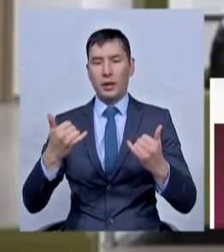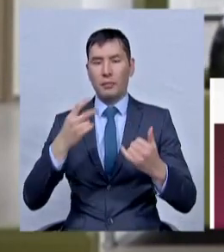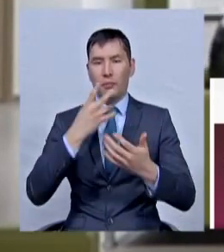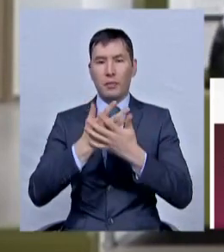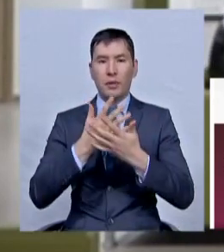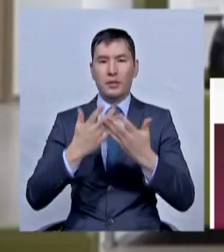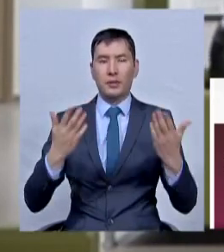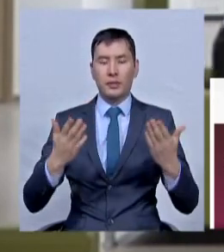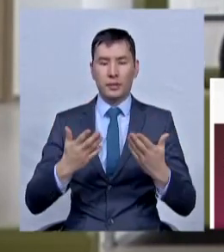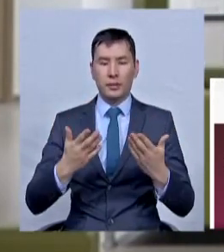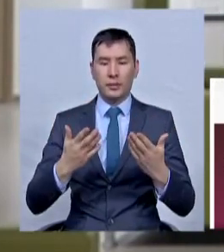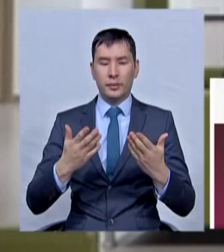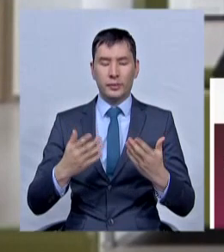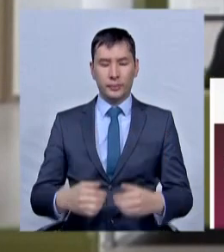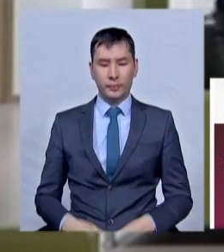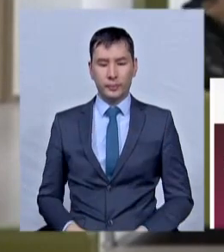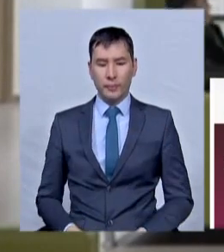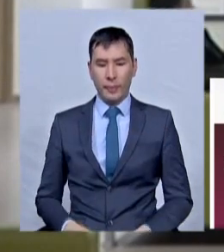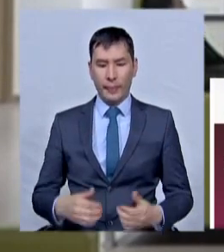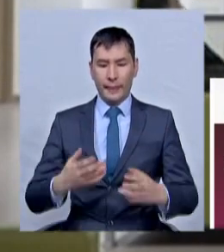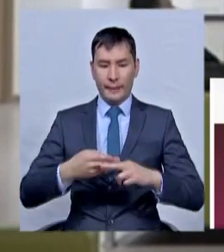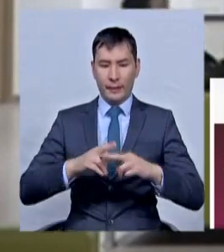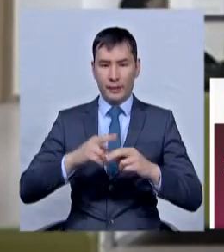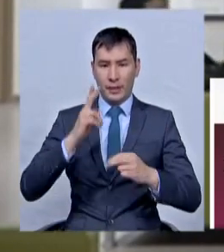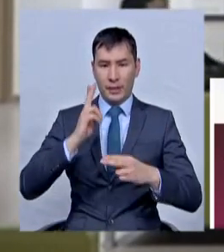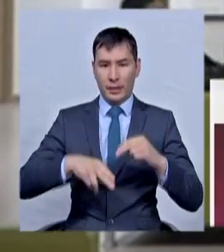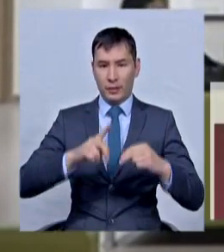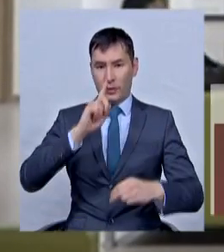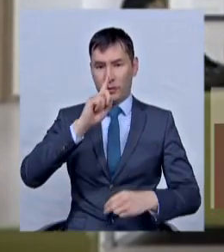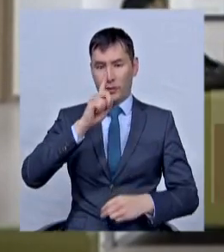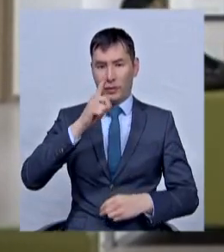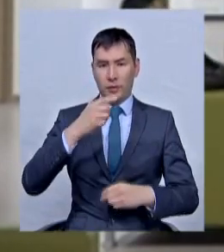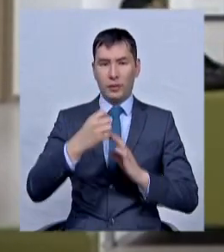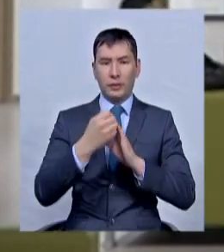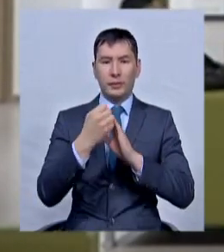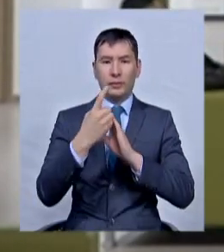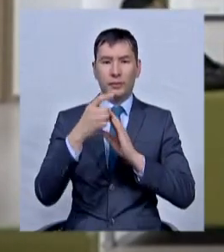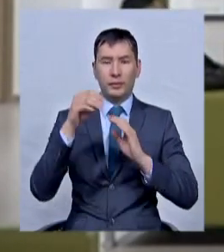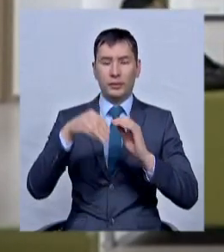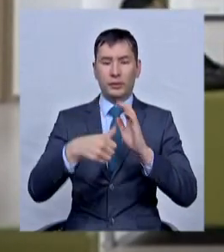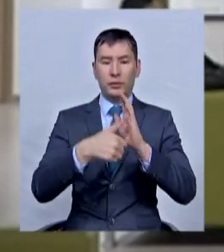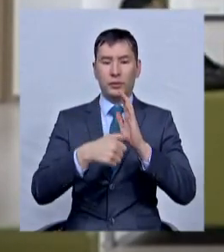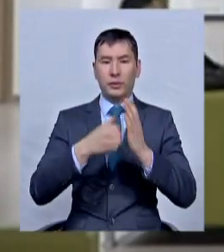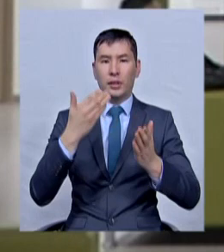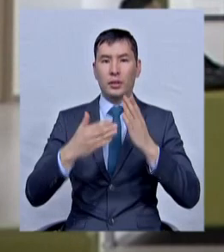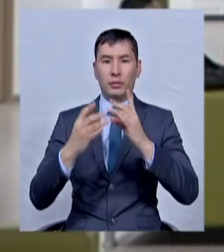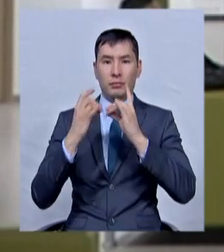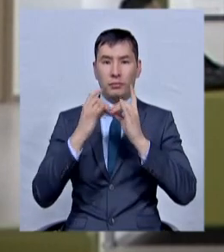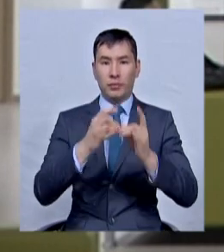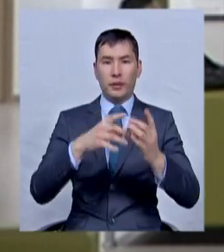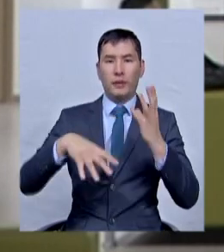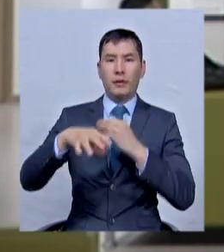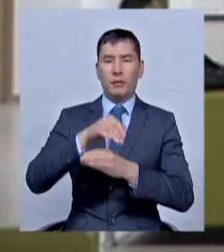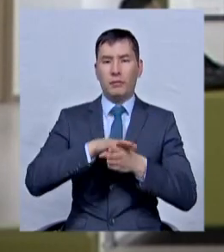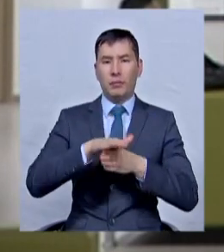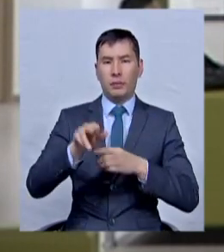отырып, егер есептейтін болсақ, онда осы жылдың аяғына дейін 11600 науқас келіп түсетін болса, олардың емделуі